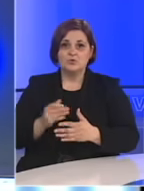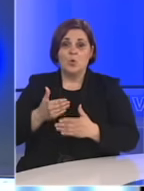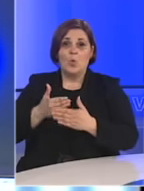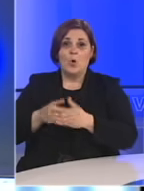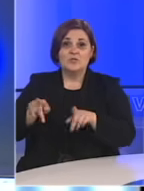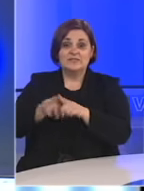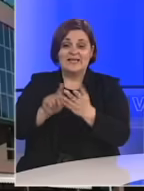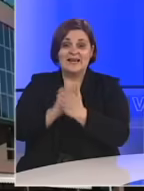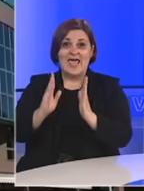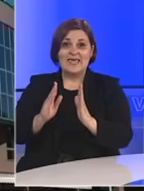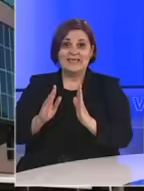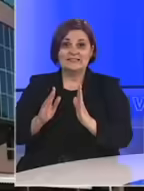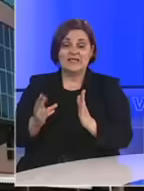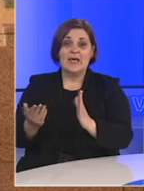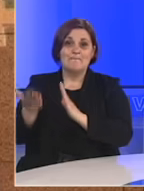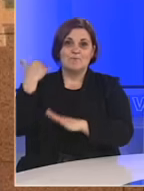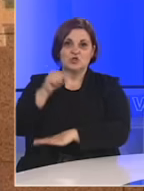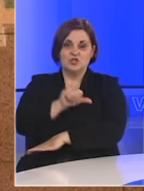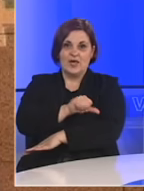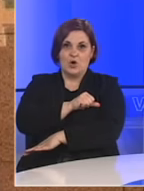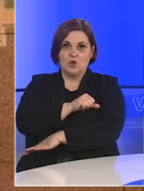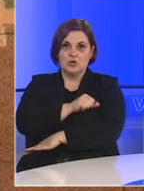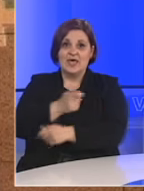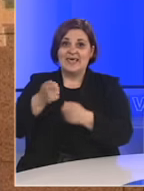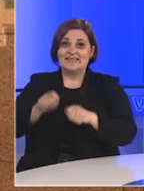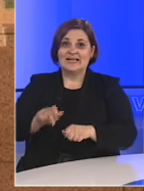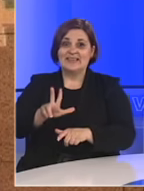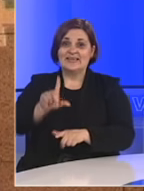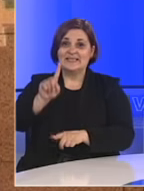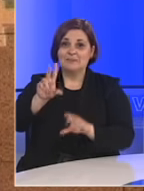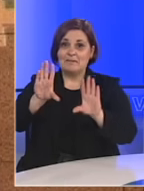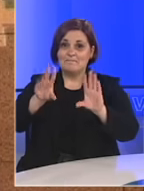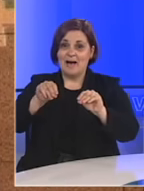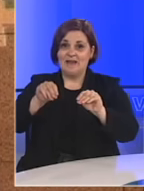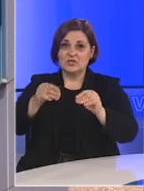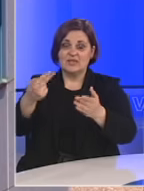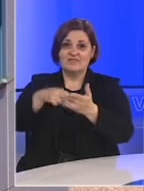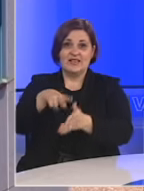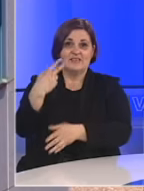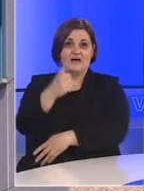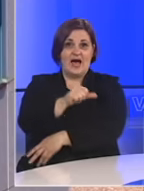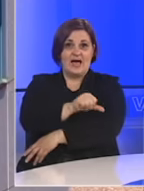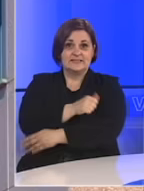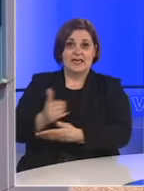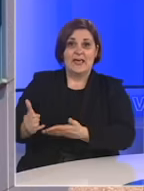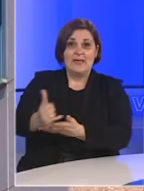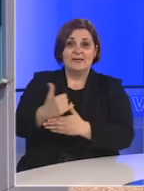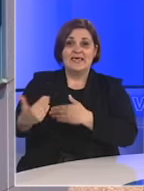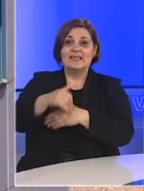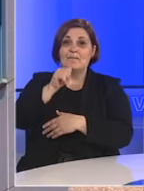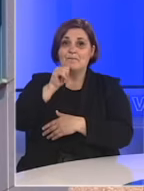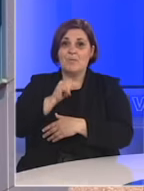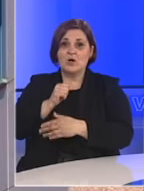3,89% u odnosu na isti period prošle godine. Zaključno sa 31. martom 2020. prihodi od